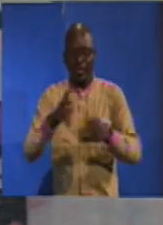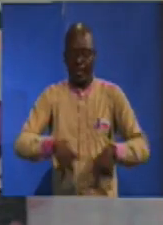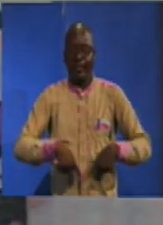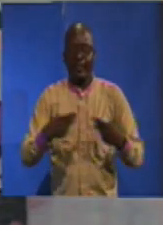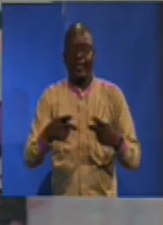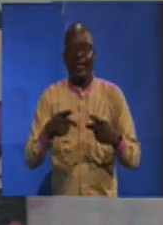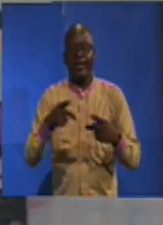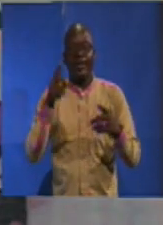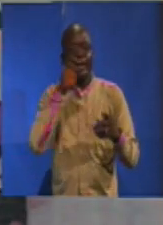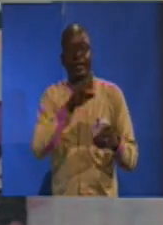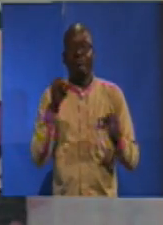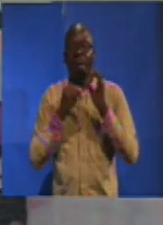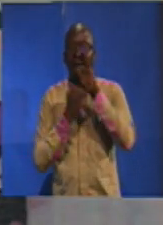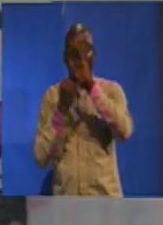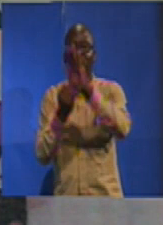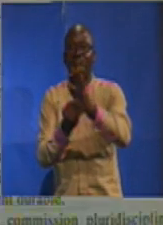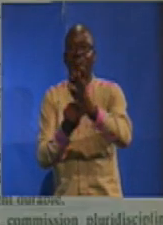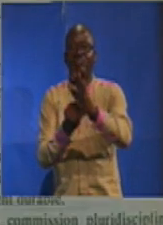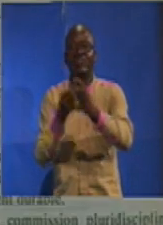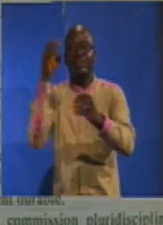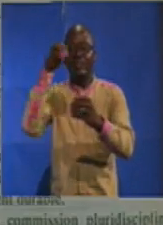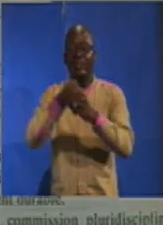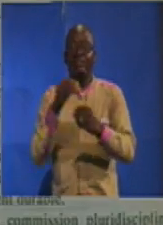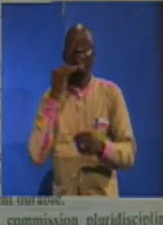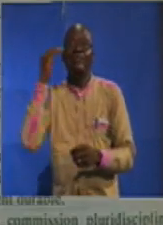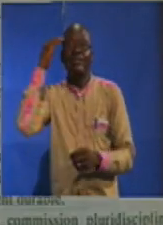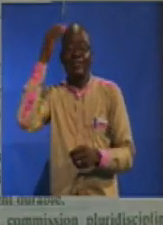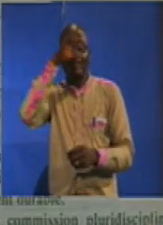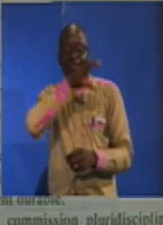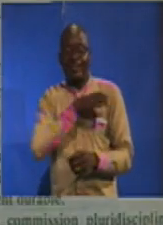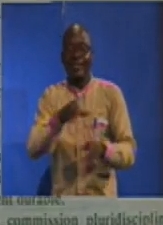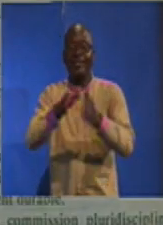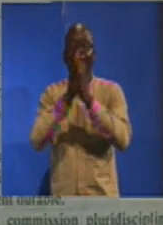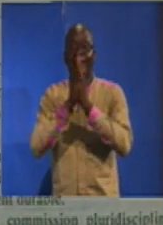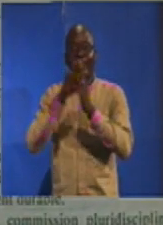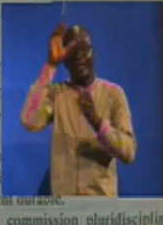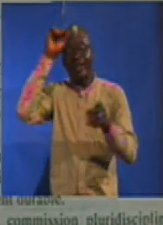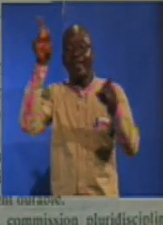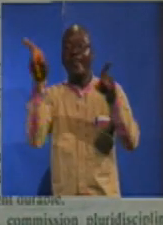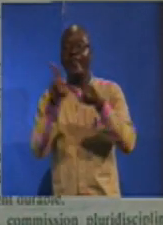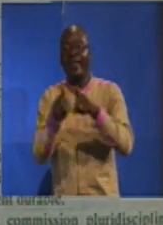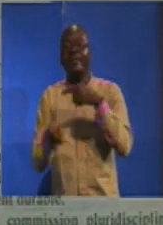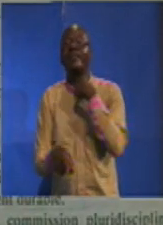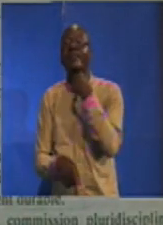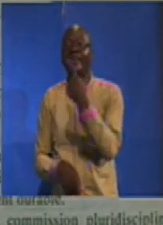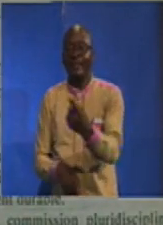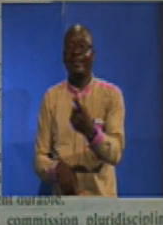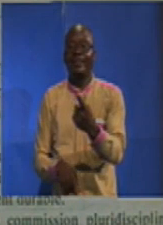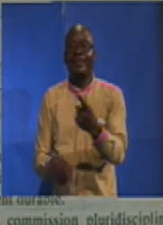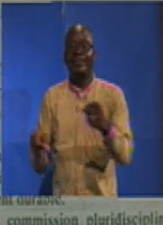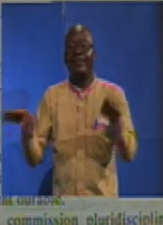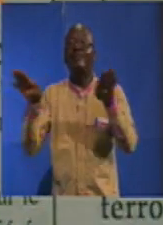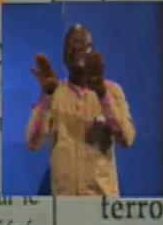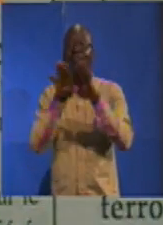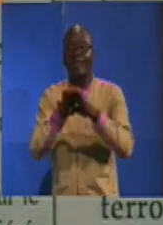l'Observateur s'interroge. Des tarifs à la tête du client, se demande notre confrère, comme pour dire des condamnations